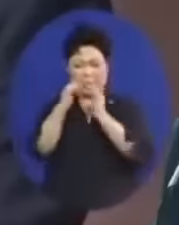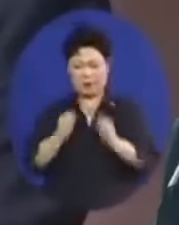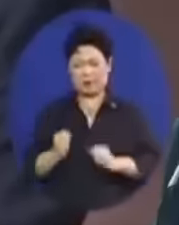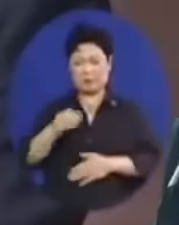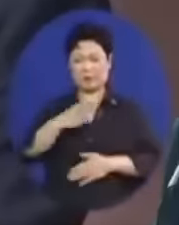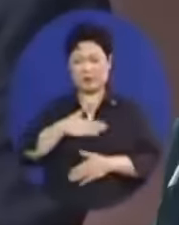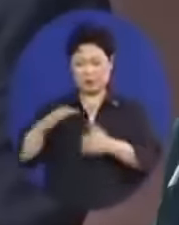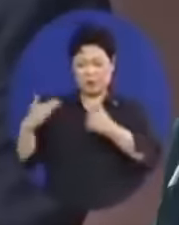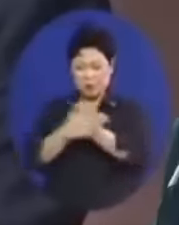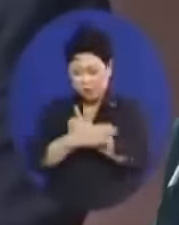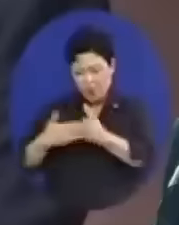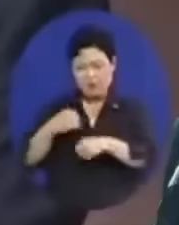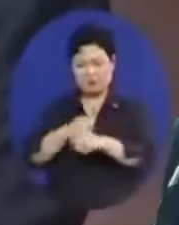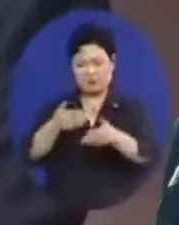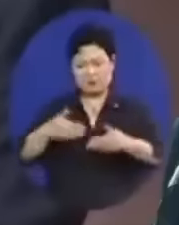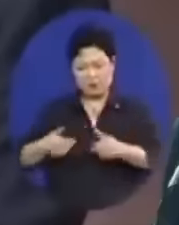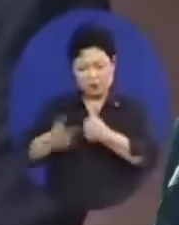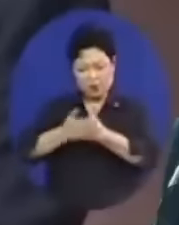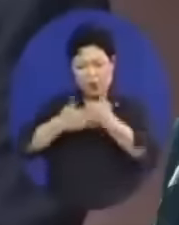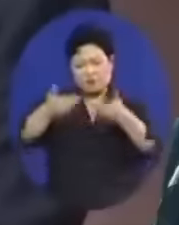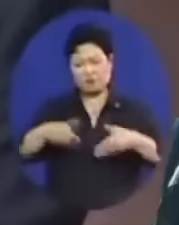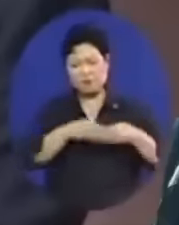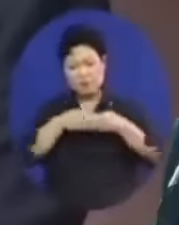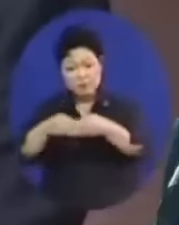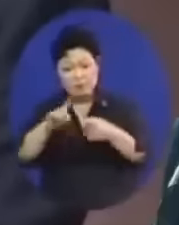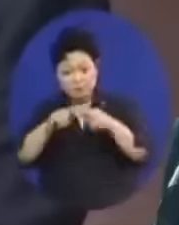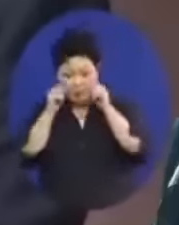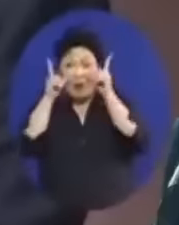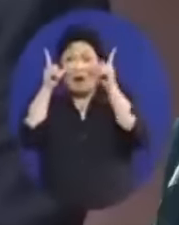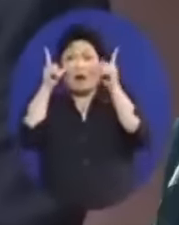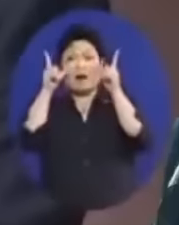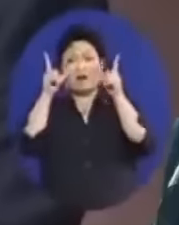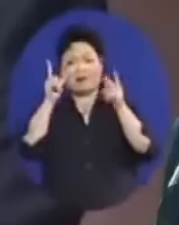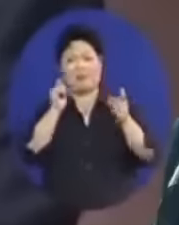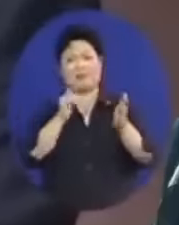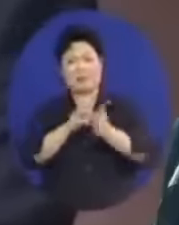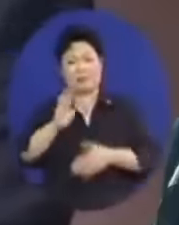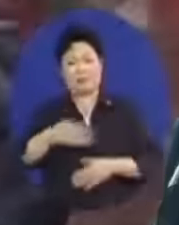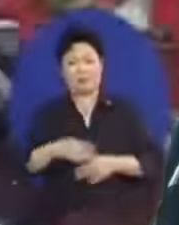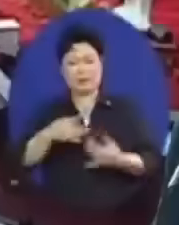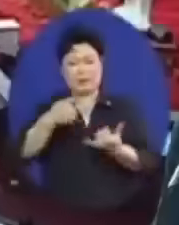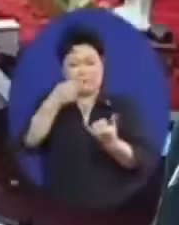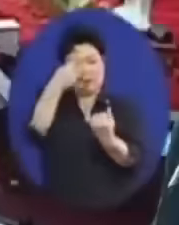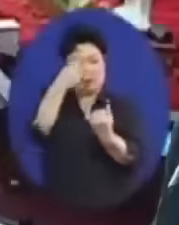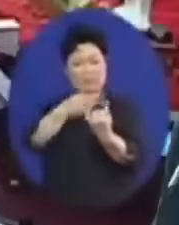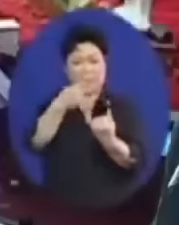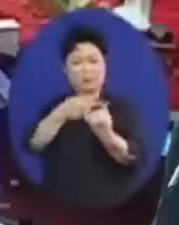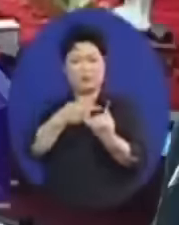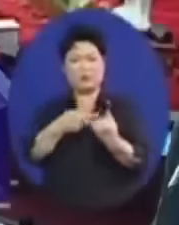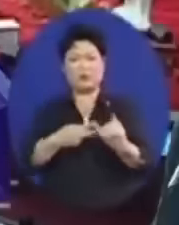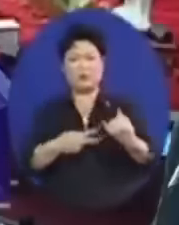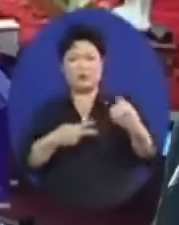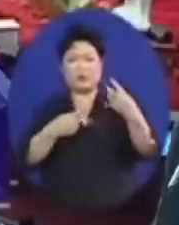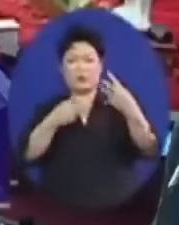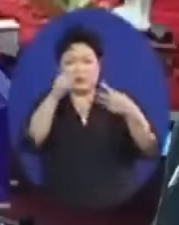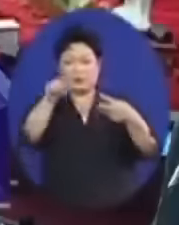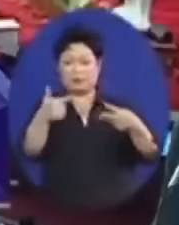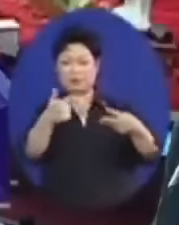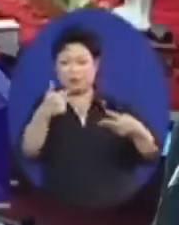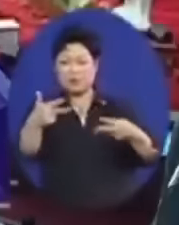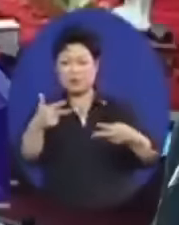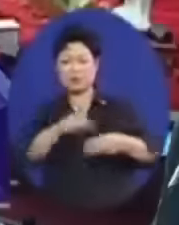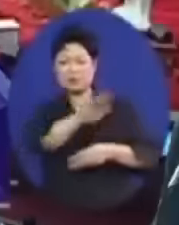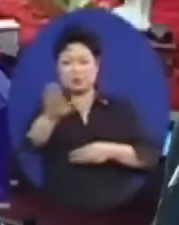나를 위로하시고 도와주시고 이끌어주신다는 것을 깨닫게 되는 것입니다. 디도서 3장 6절로 7절에 우리 구주 예수 그리스도로